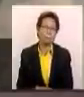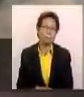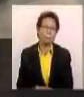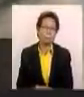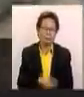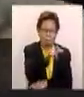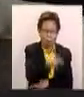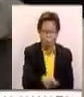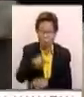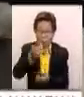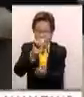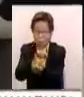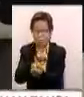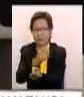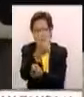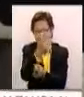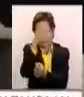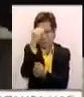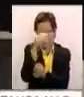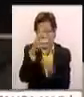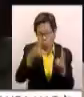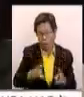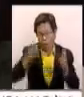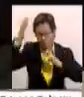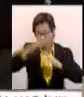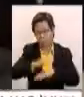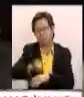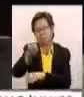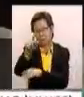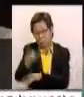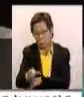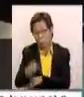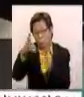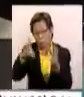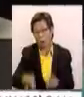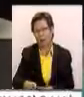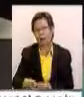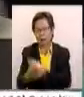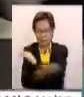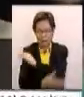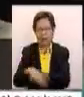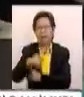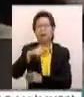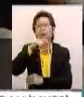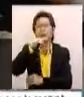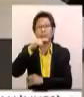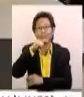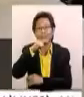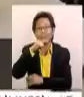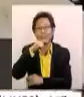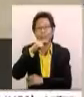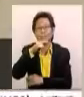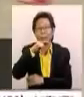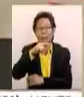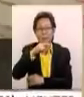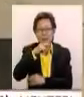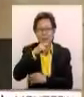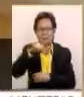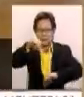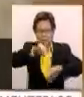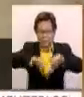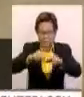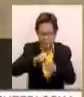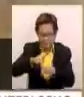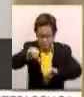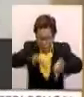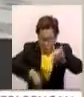Mereka yang ditahan terdiri 3 lelaki warga tempatan, seorang lelaki warga negara Rusia dipercayai ahli kimia dan 6 lagi